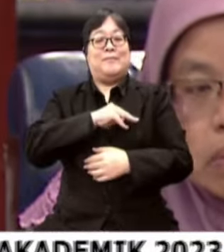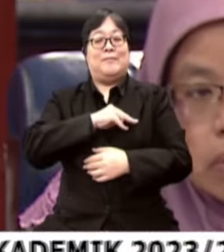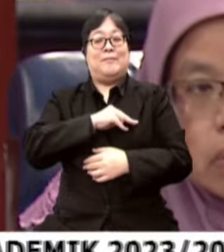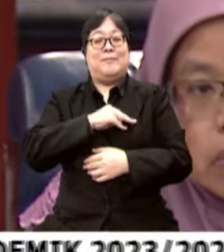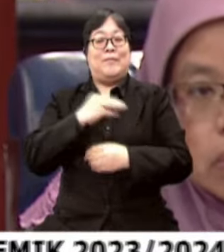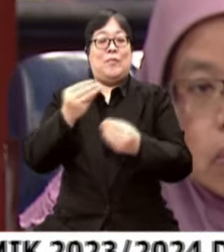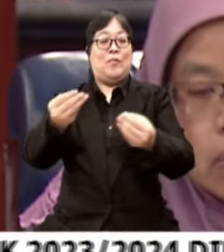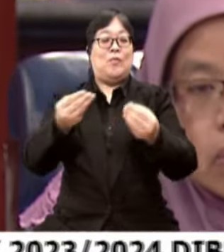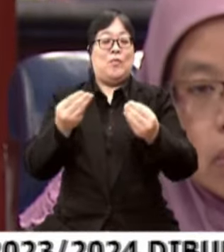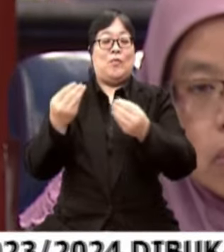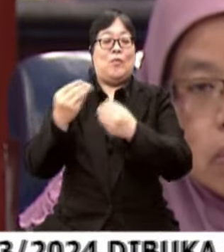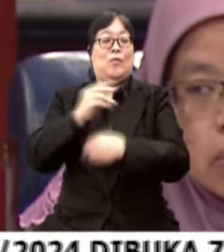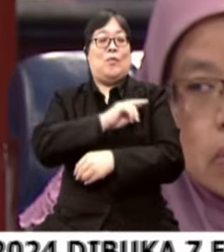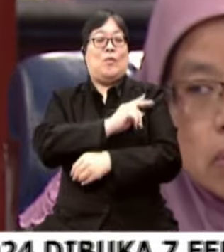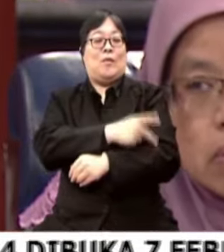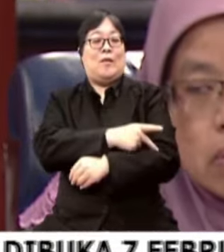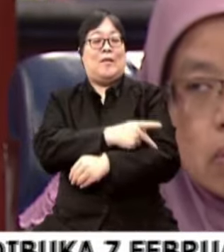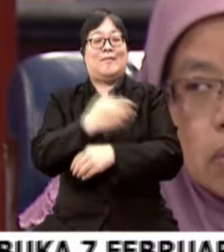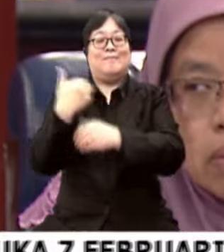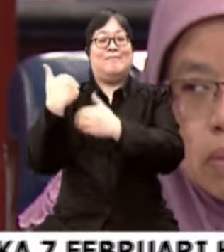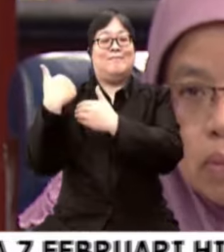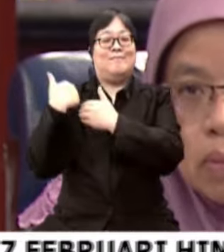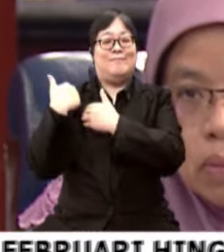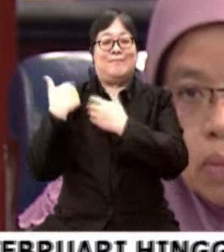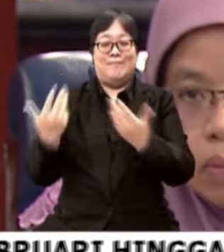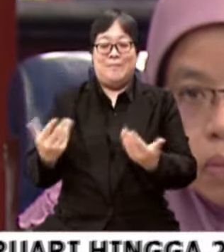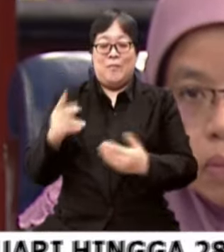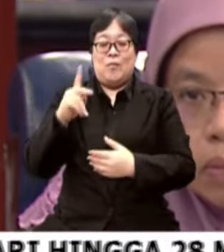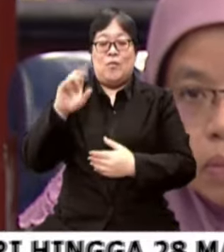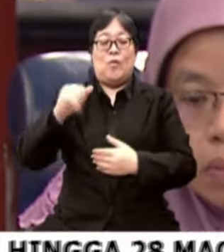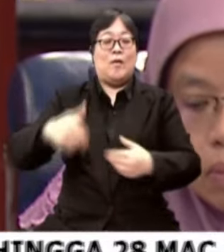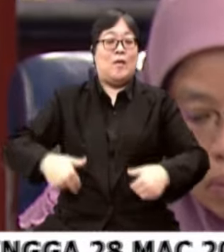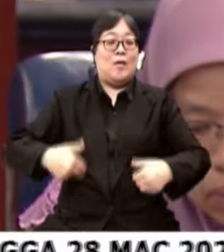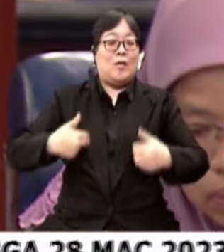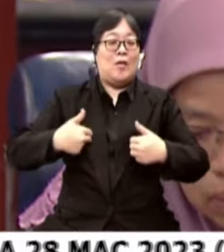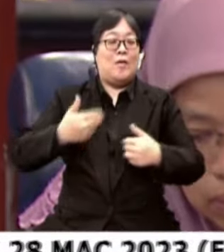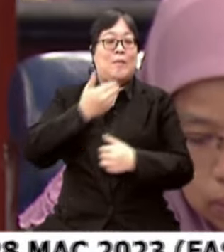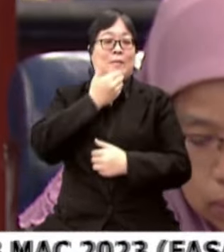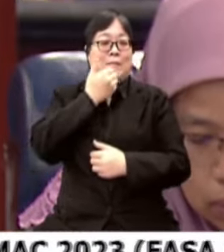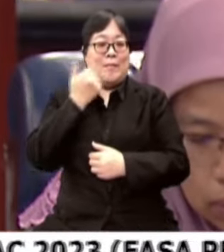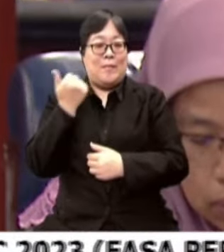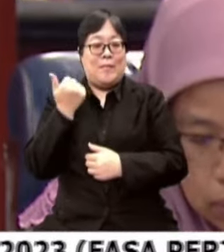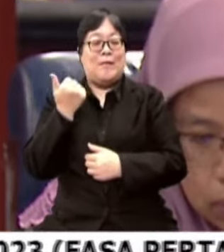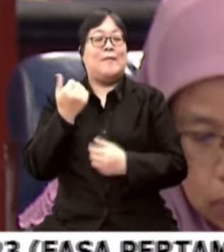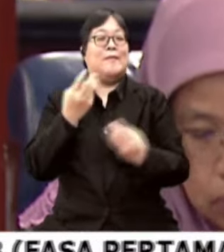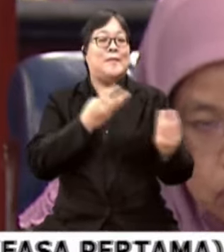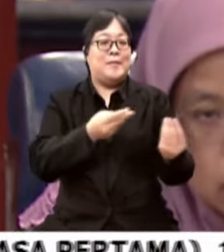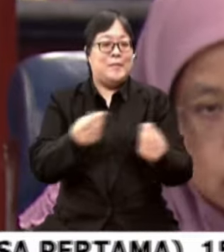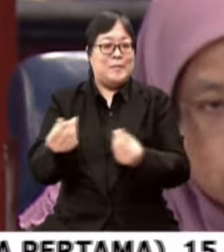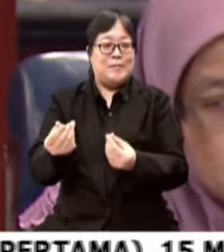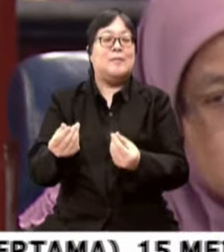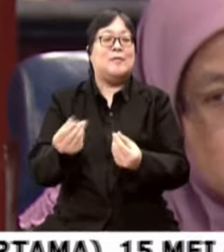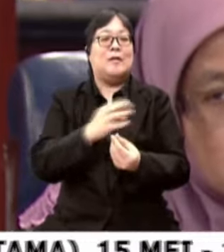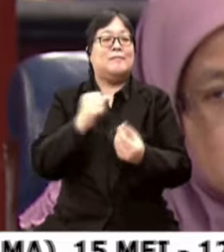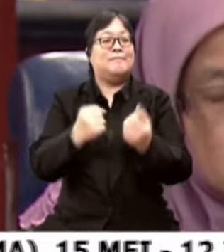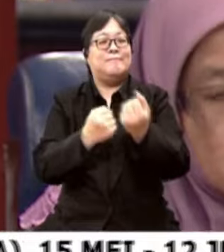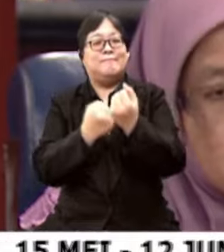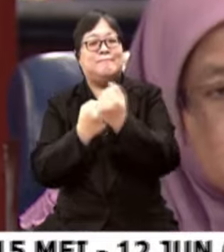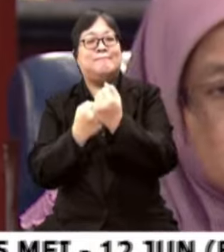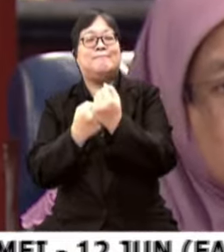Diberi Kuasa untuk melaksanakan tanggung jawab berkaitan kausal hidup dengan lebih efektif dan efisien dan mendukung